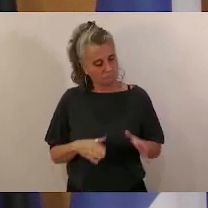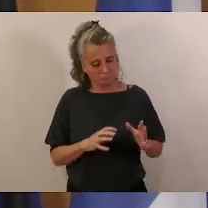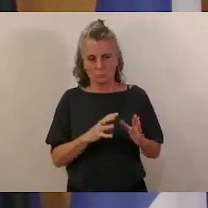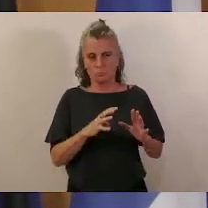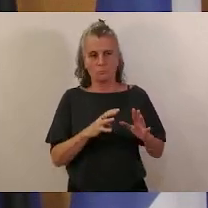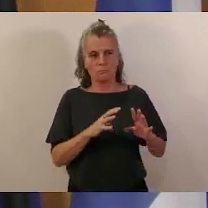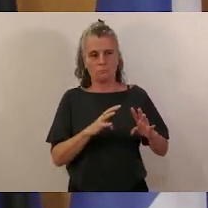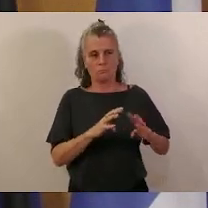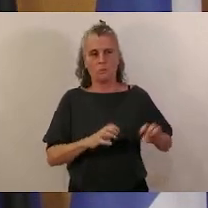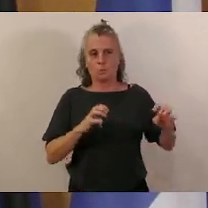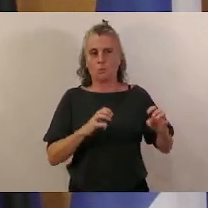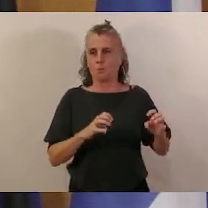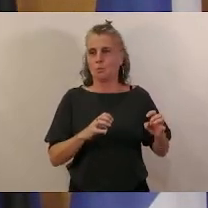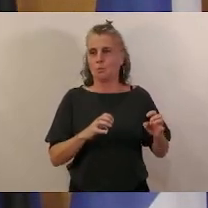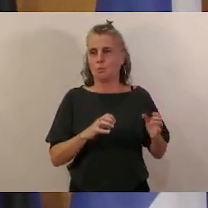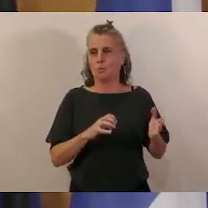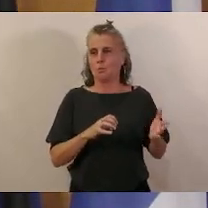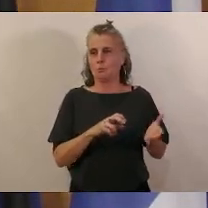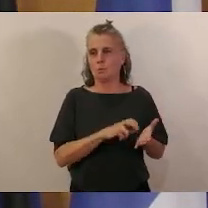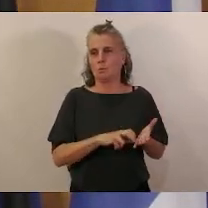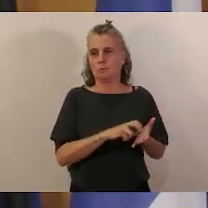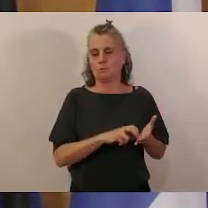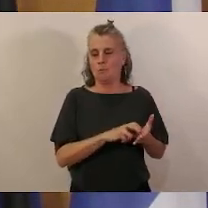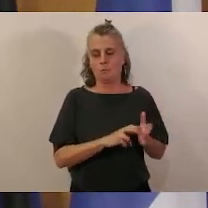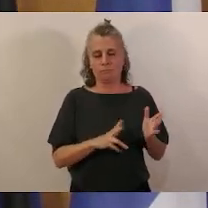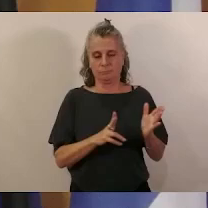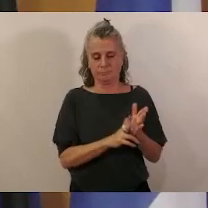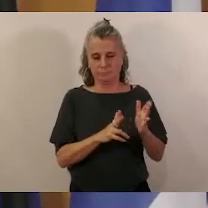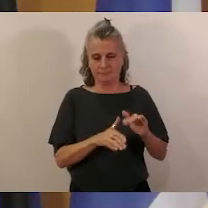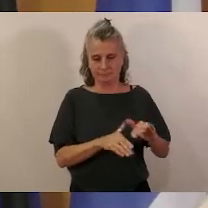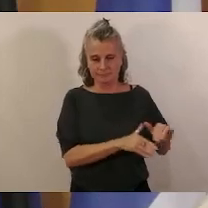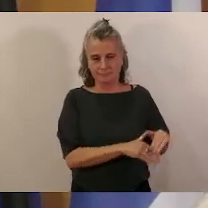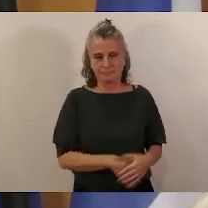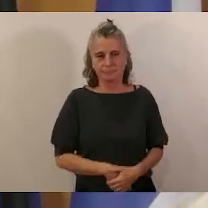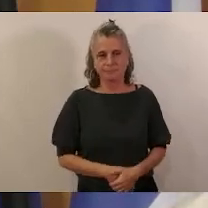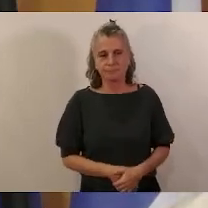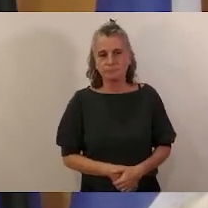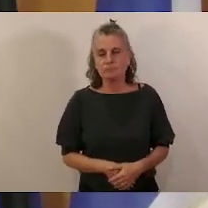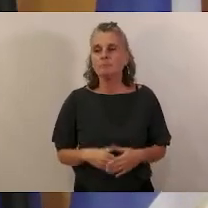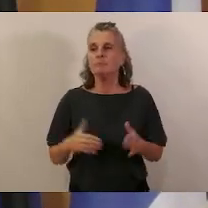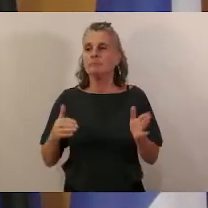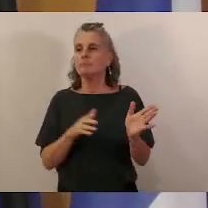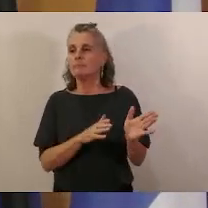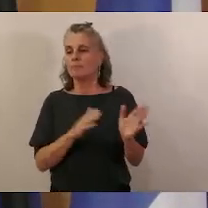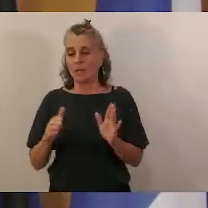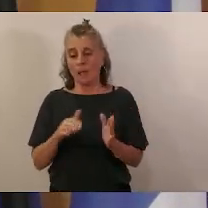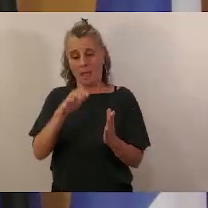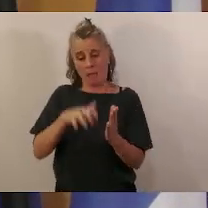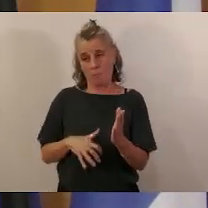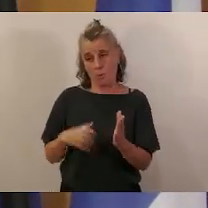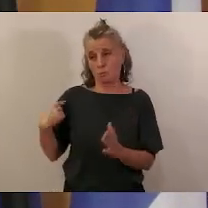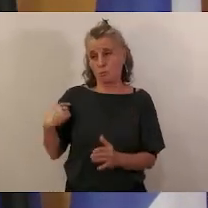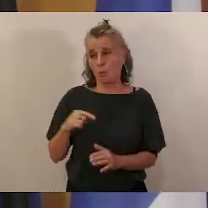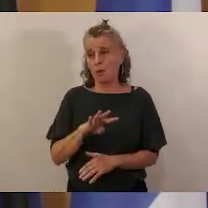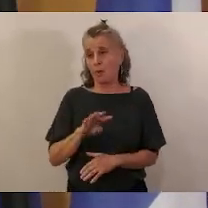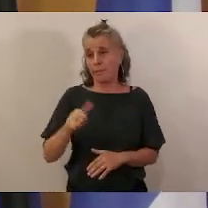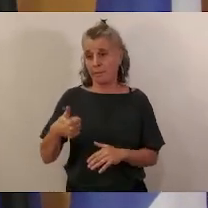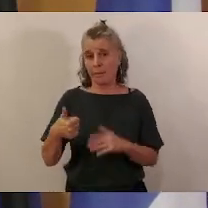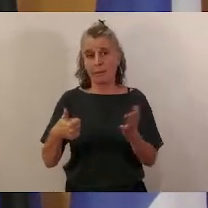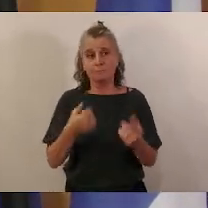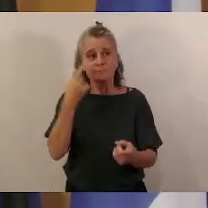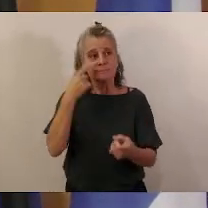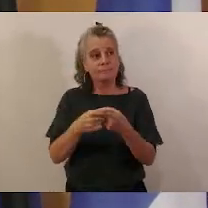de la commission? Le rapport 41 vous présente, comme chaque année,